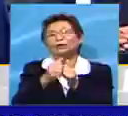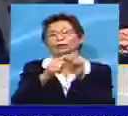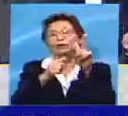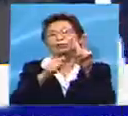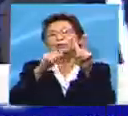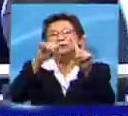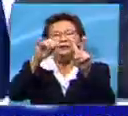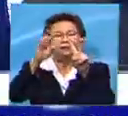juta